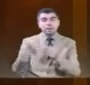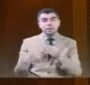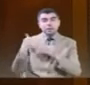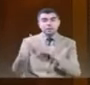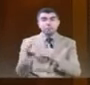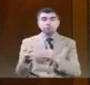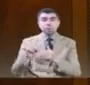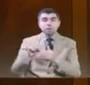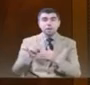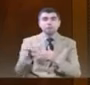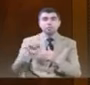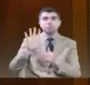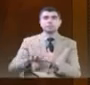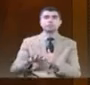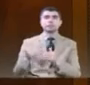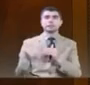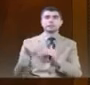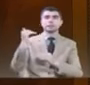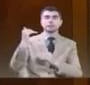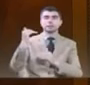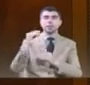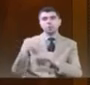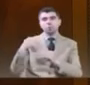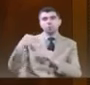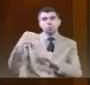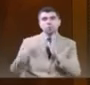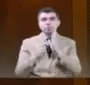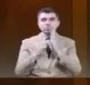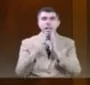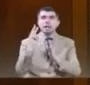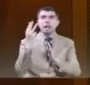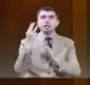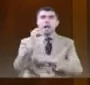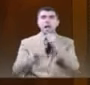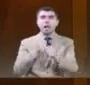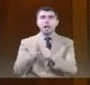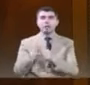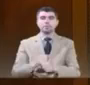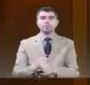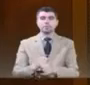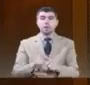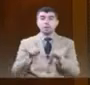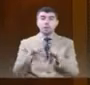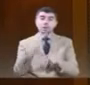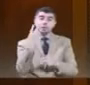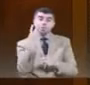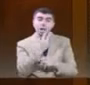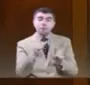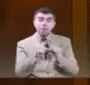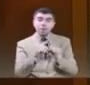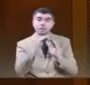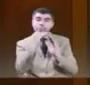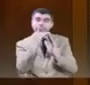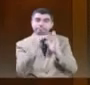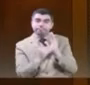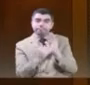من 1000 درهم إلى 1500 درهم شهريا بشكل تدريجي على مدى 3 سنوات ابتداء من تاريخ الإصلاح. عاوتاني شفنا في الناس اللي لتحت